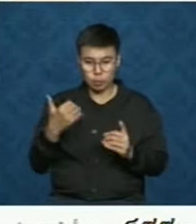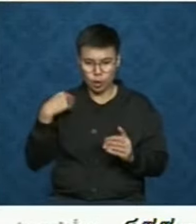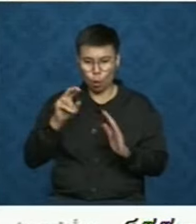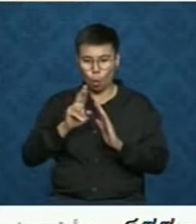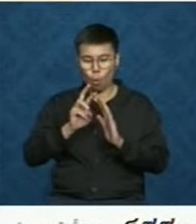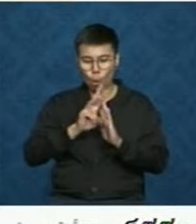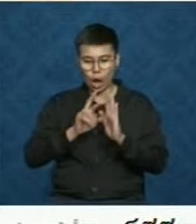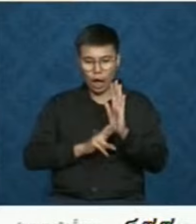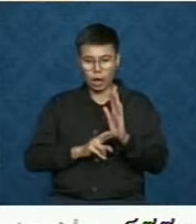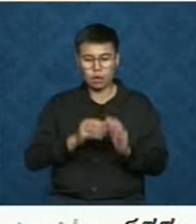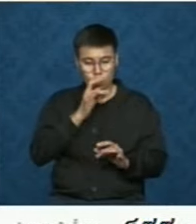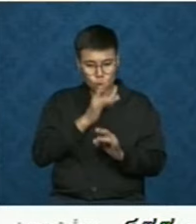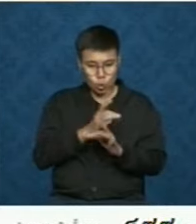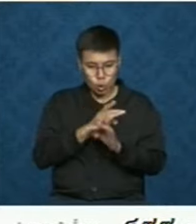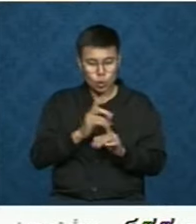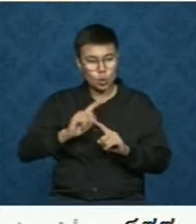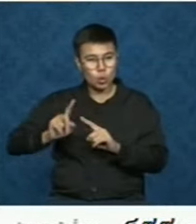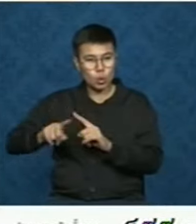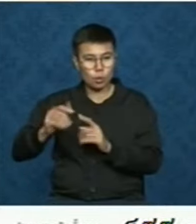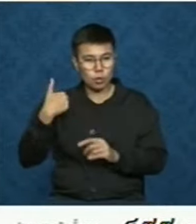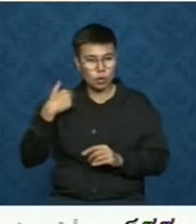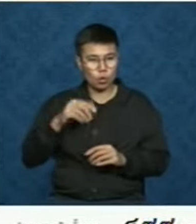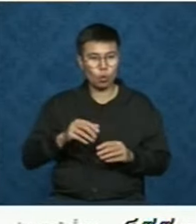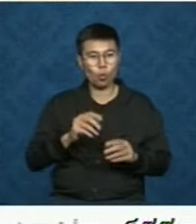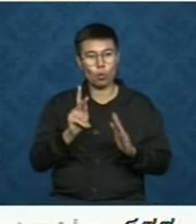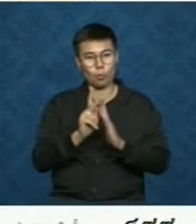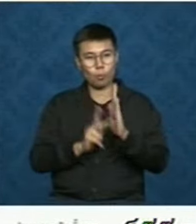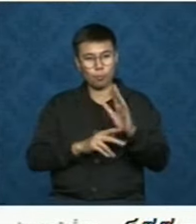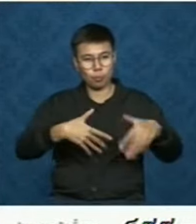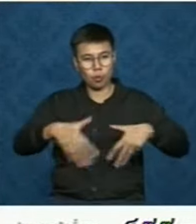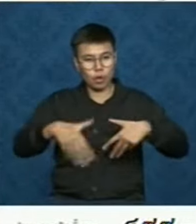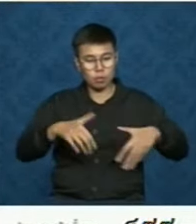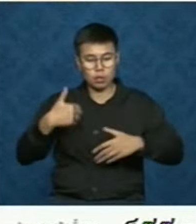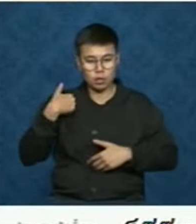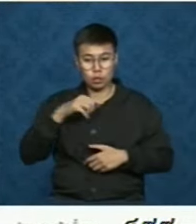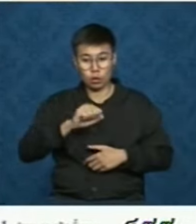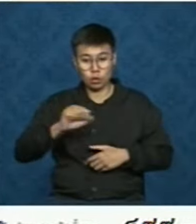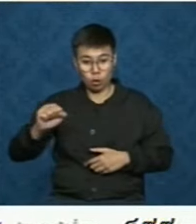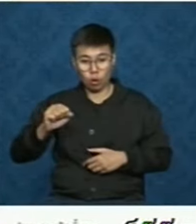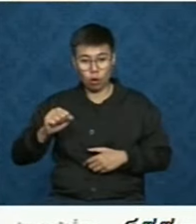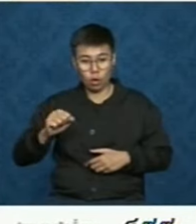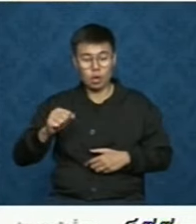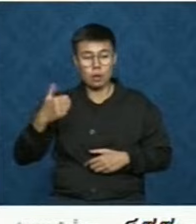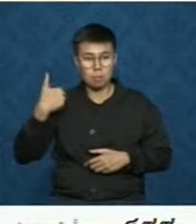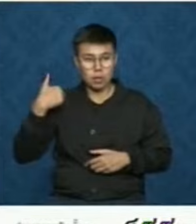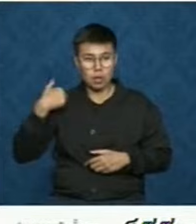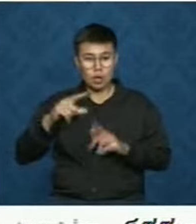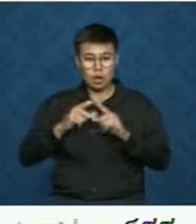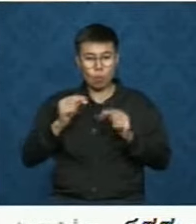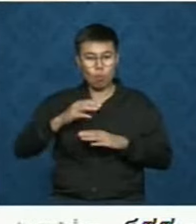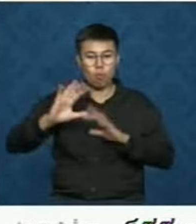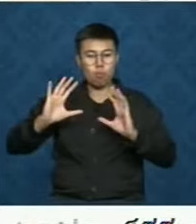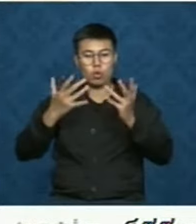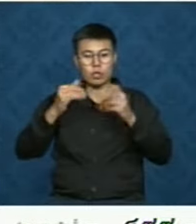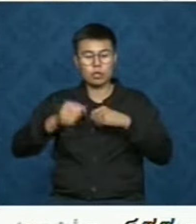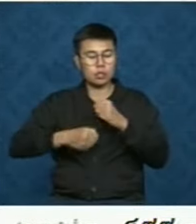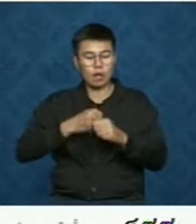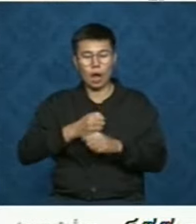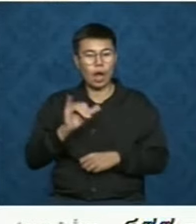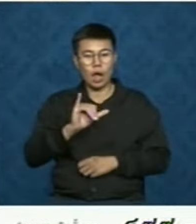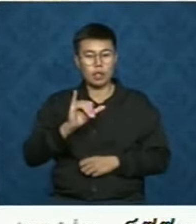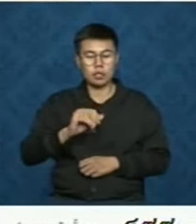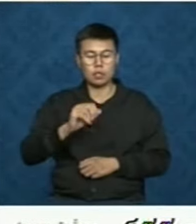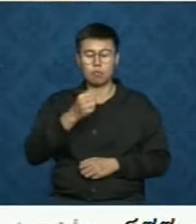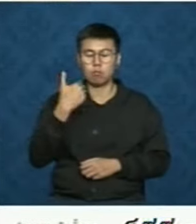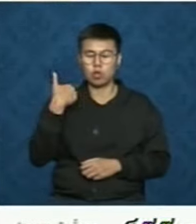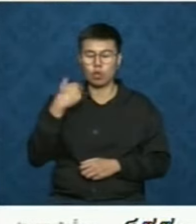นะครับมีร่างกฎหมายของภาคประชาชนและส.สที่ค้างการพิจารณาทั้งหมด 16ร่างครับท่านประธาน 16